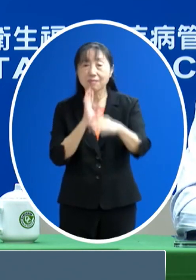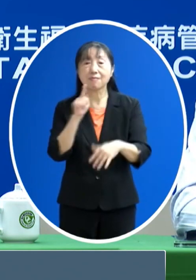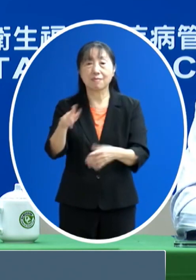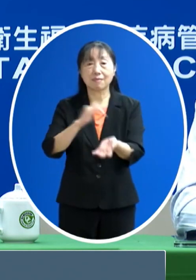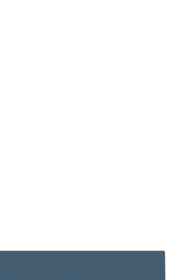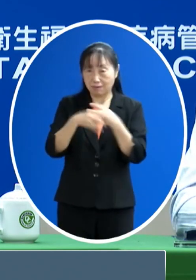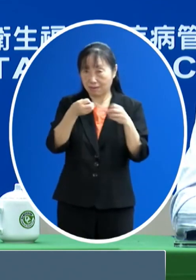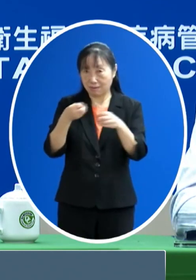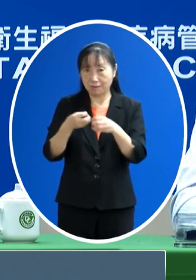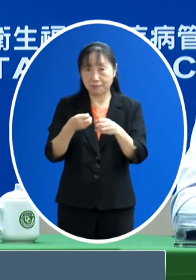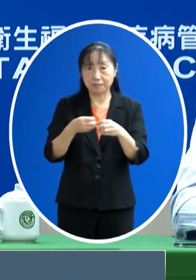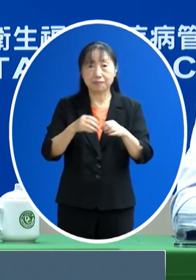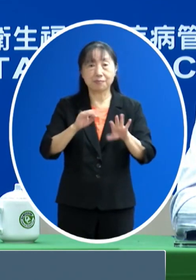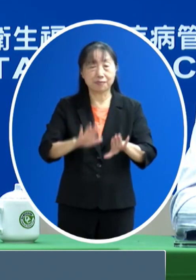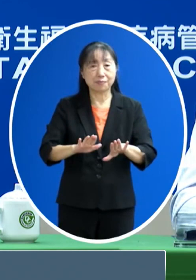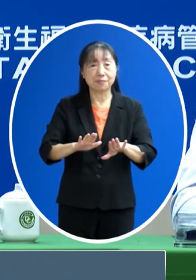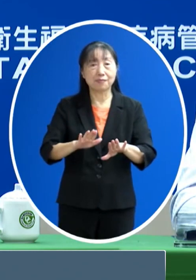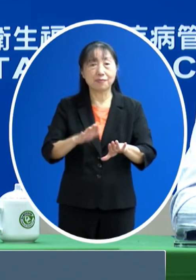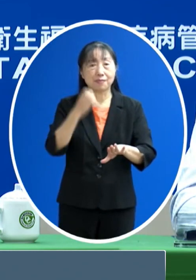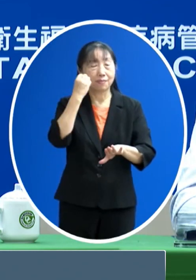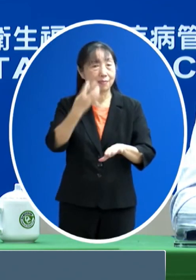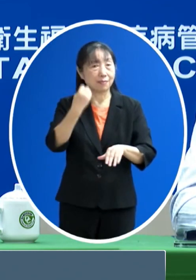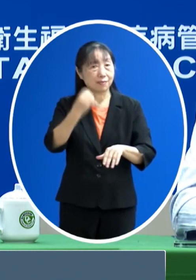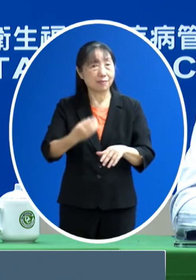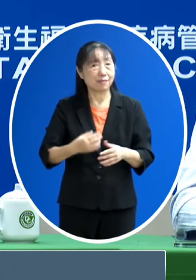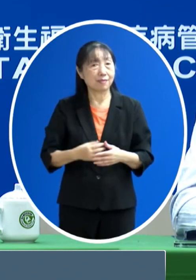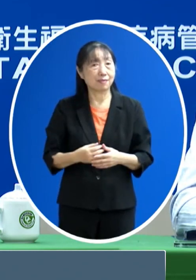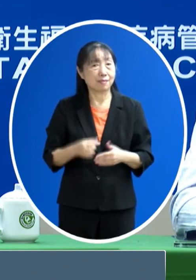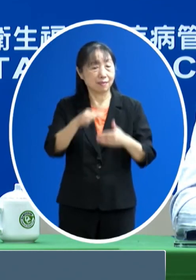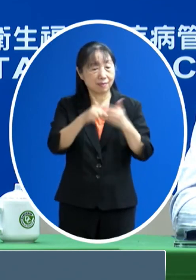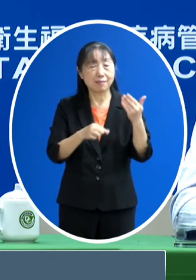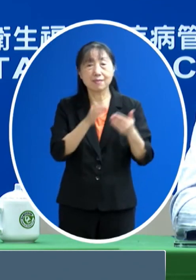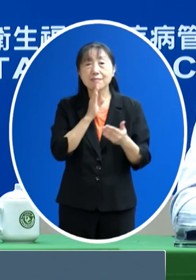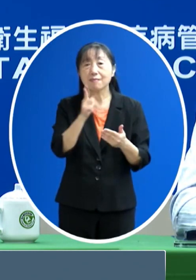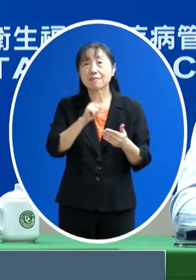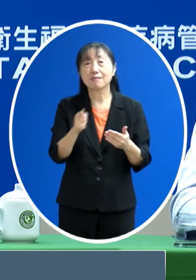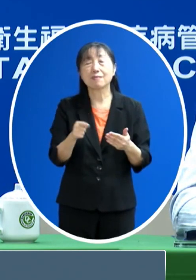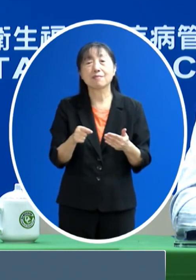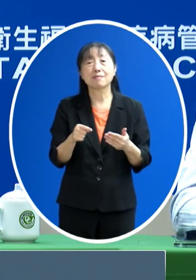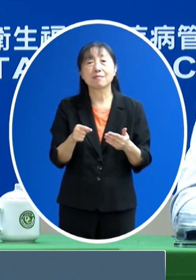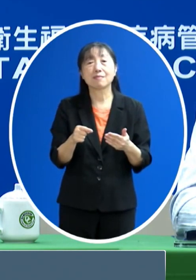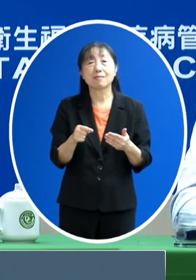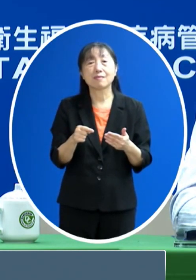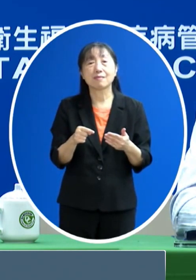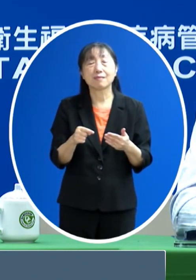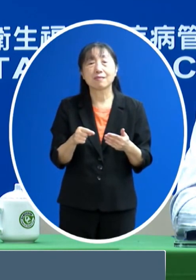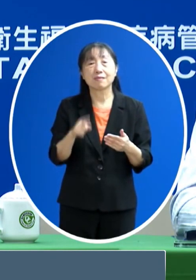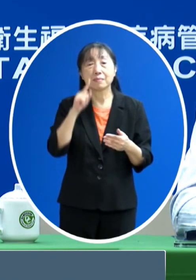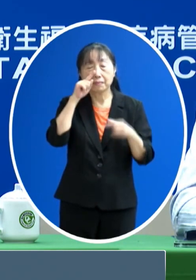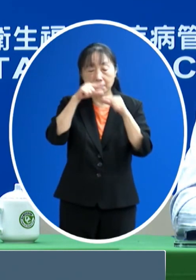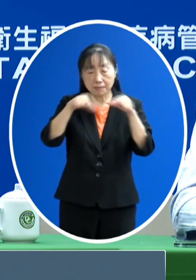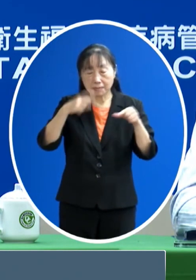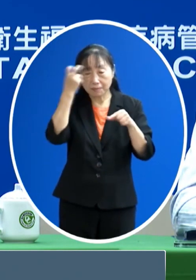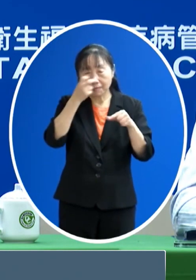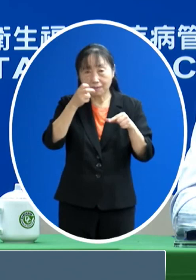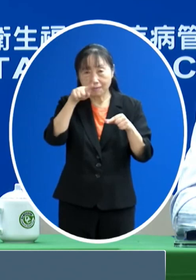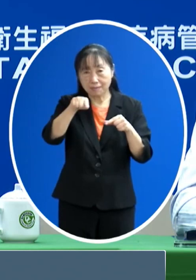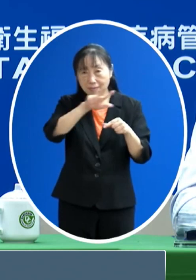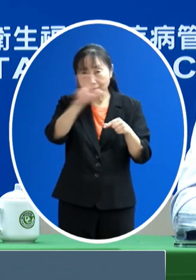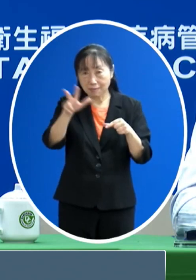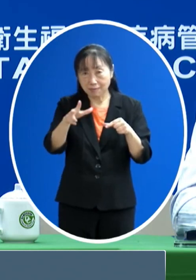个规则哦。现在我们的新的这个规定是不需要出示这个所谓的当天